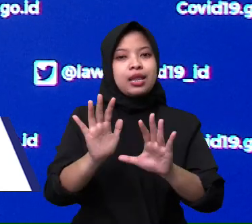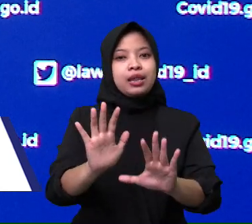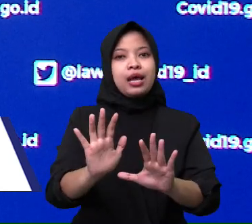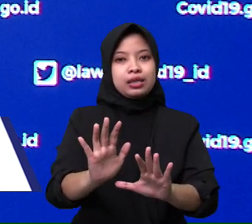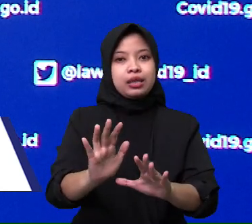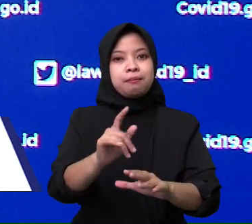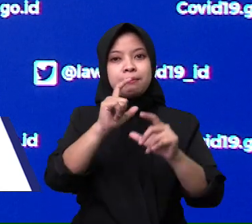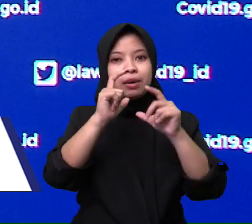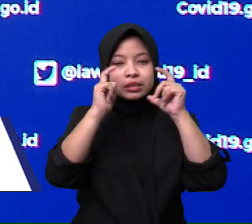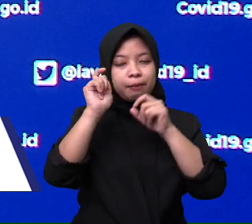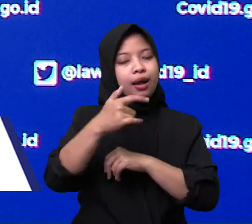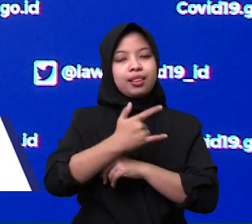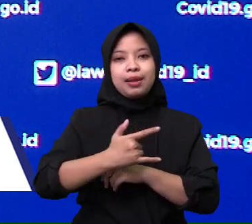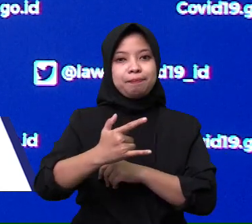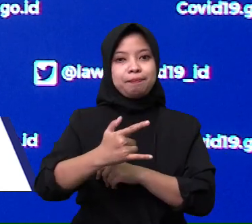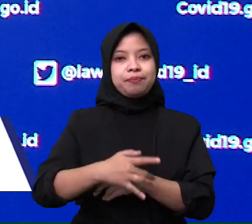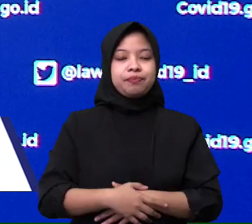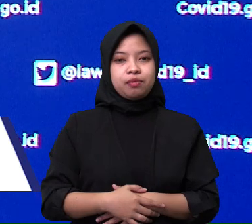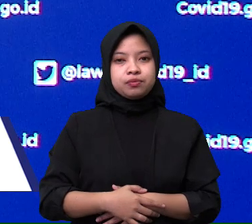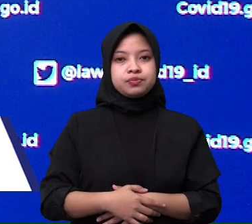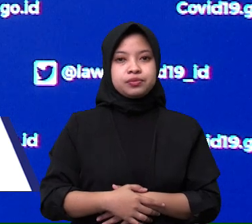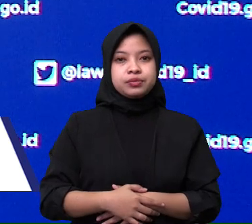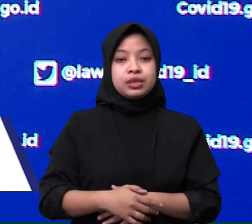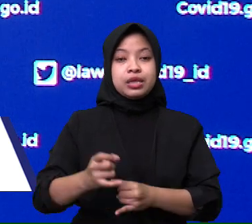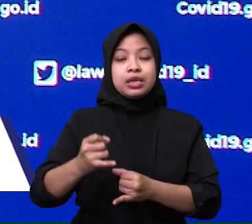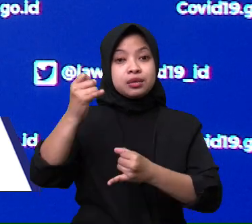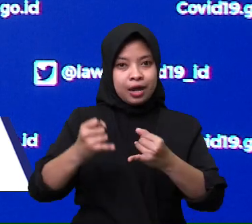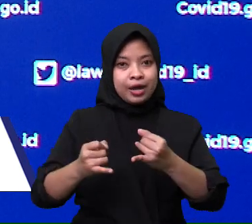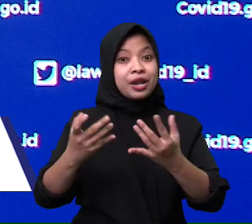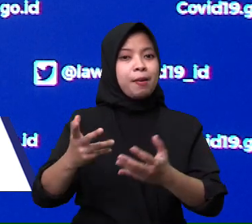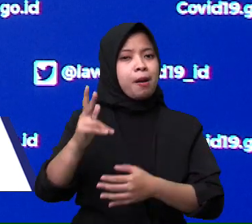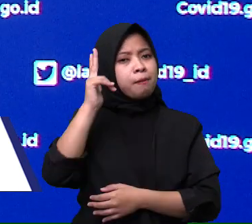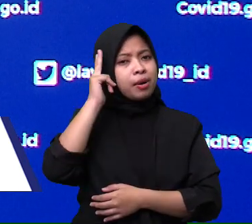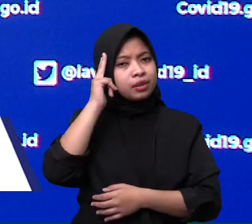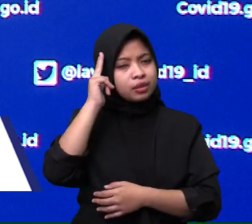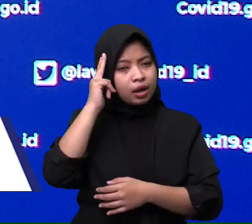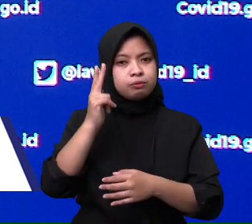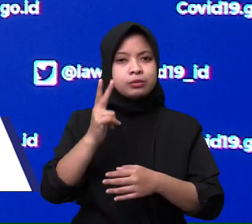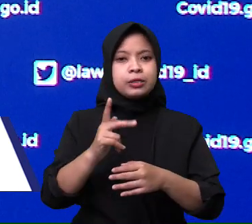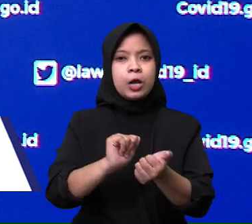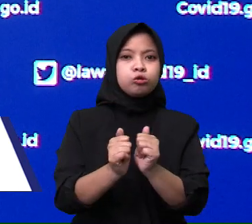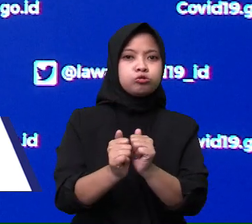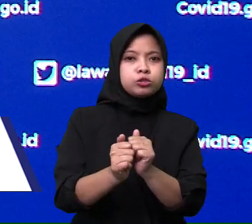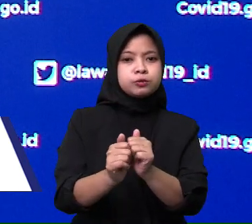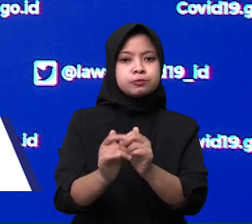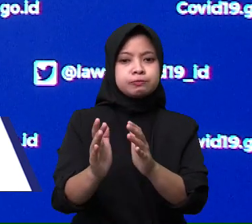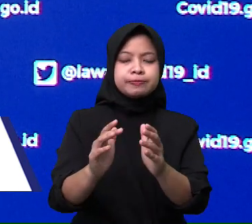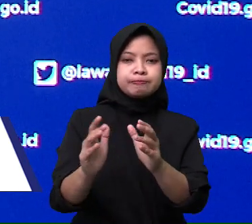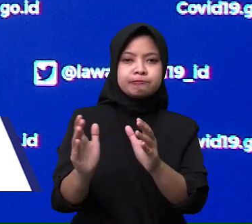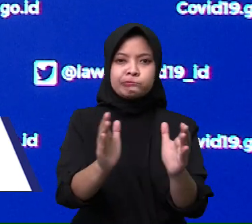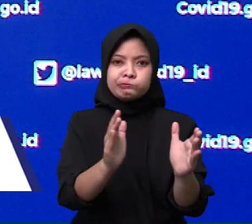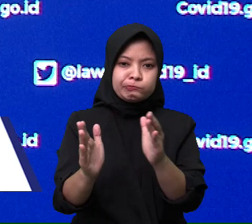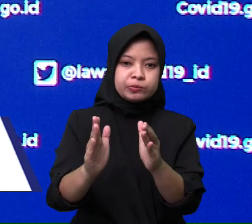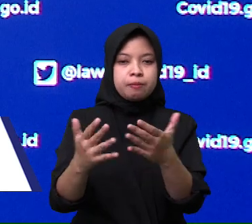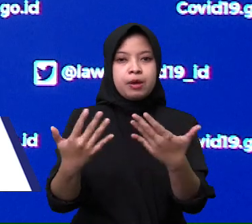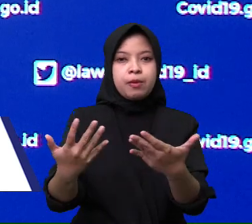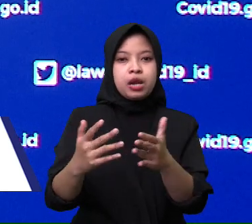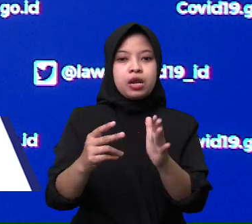penggunaan masker. Dan terakhir, pemerintah juga terus mempertimbangkan dinamika kasus COVID-19 secara nasional